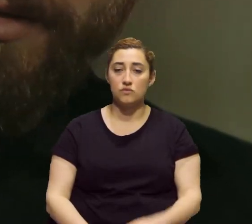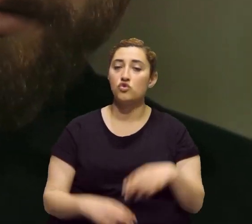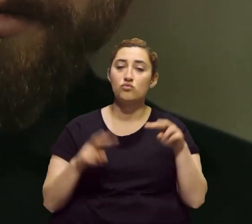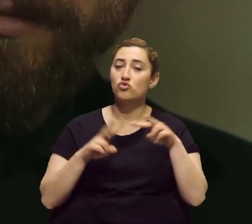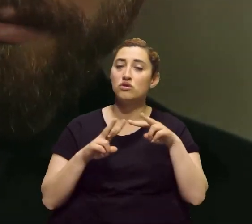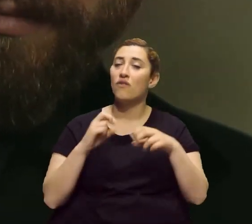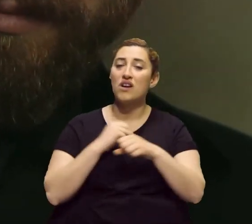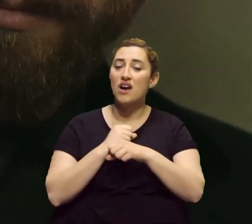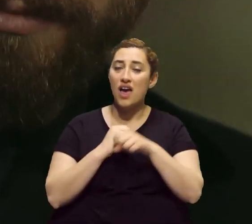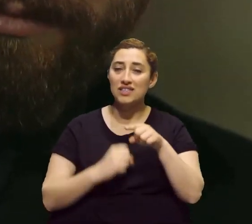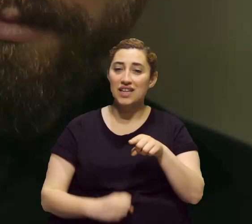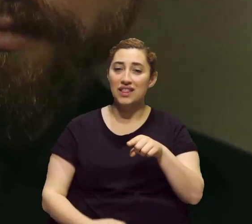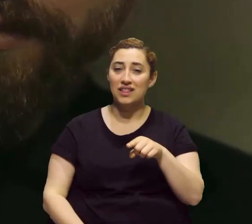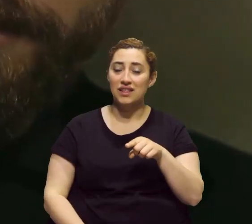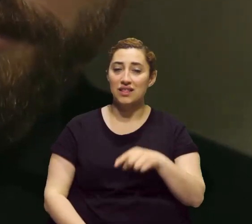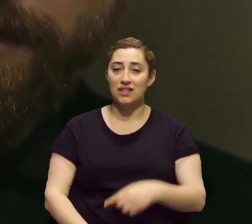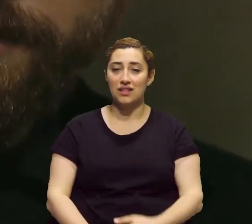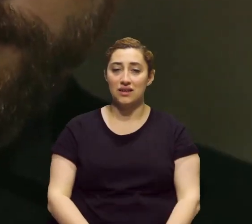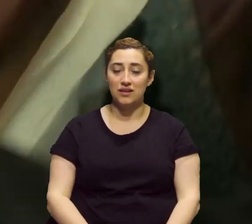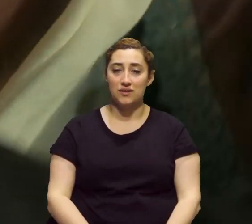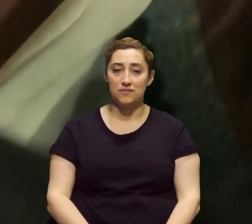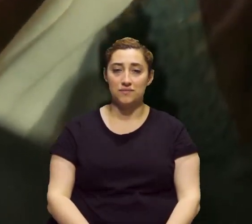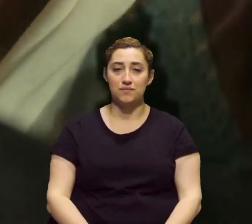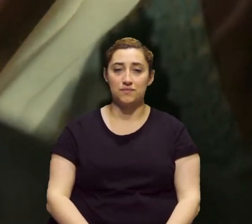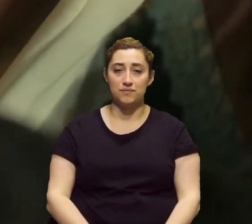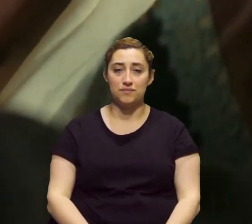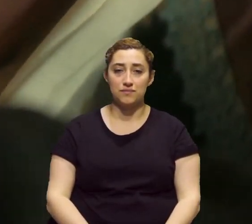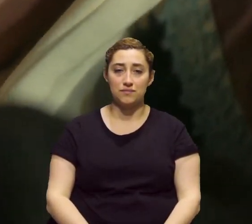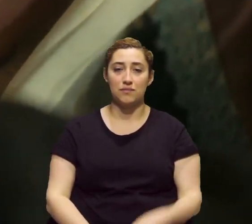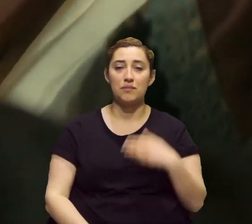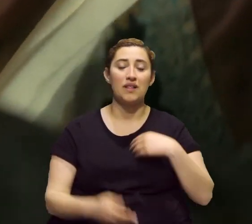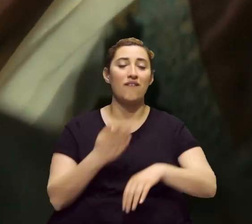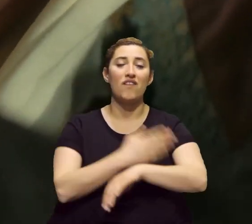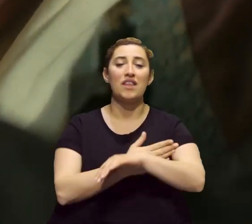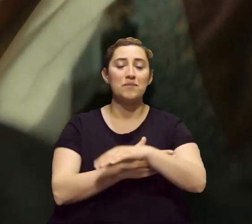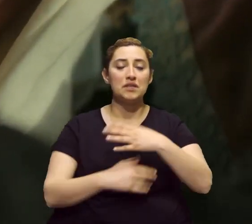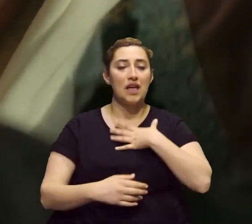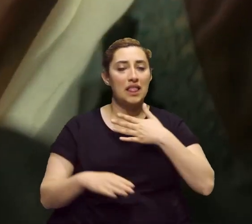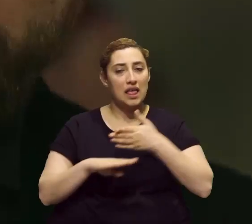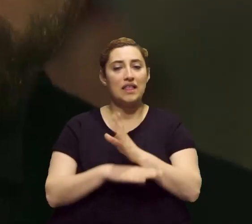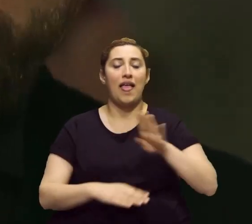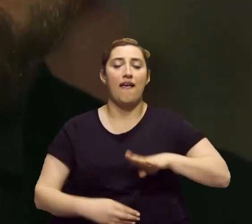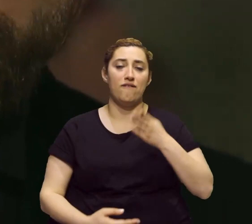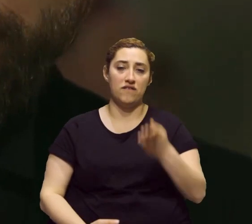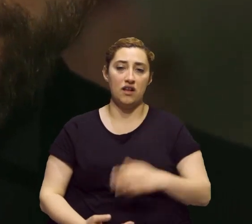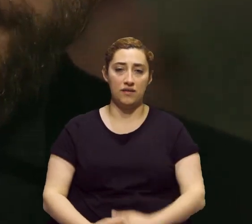Mustafa Gıyasettin. Sevgiyle baktı küçük Mustafa'ya. Vatanımızın has evladı.